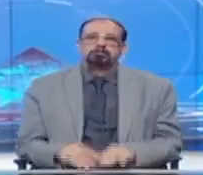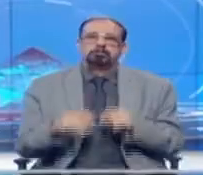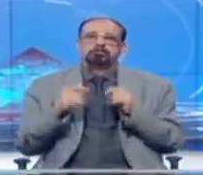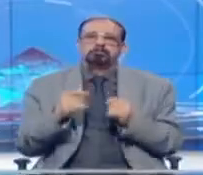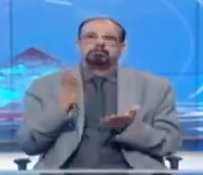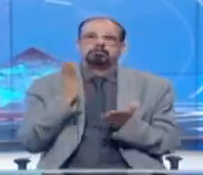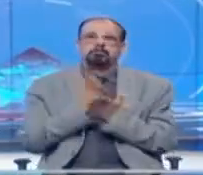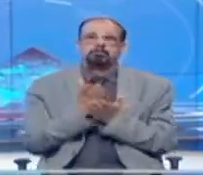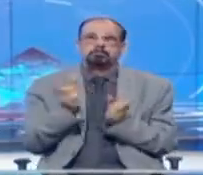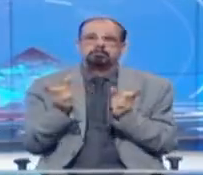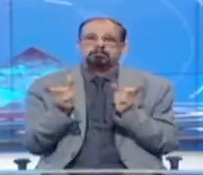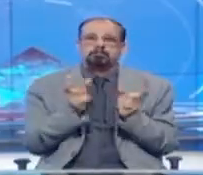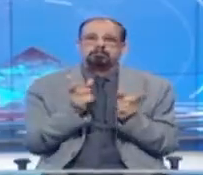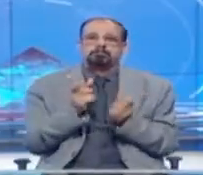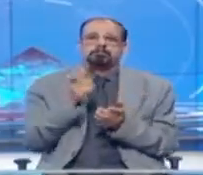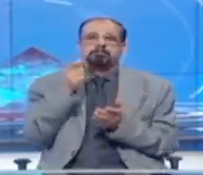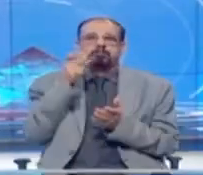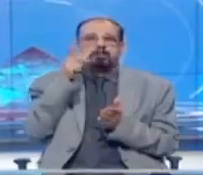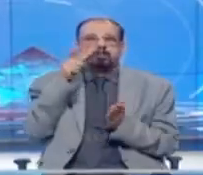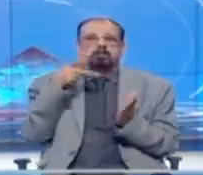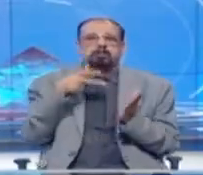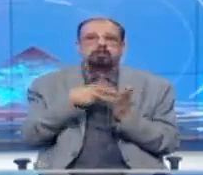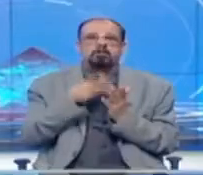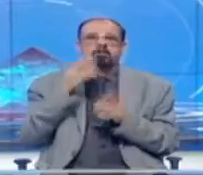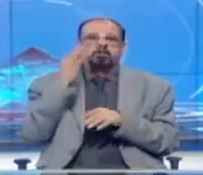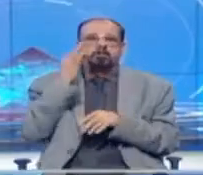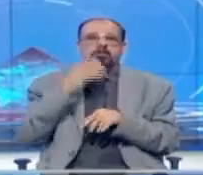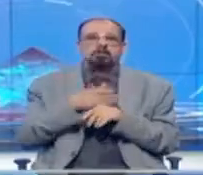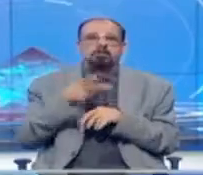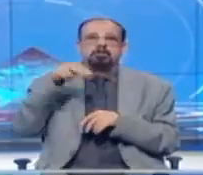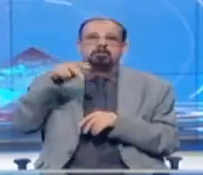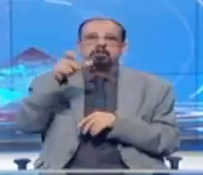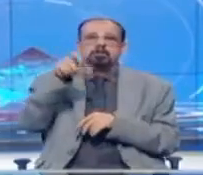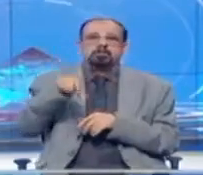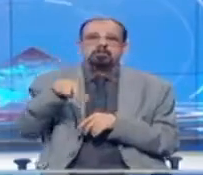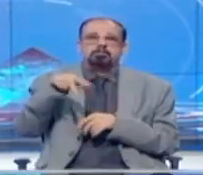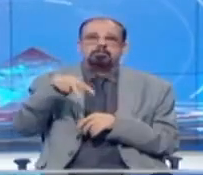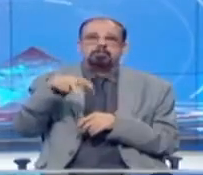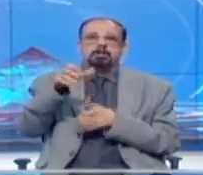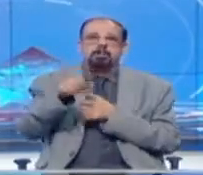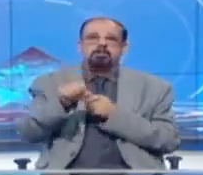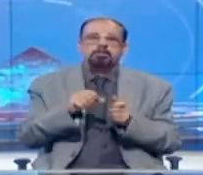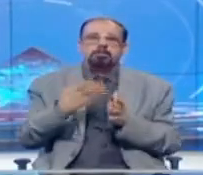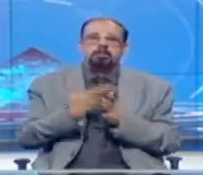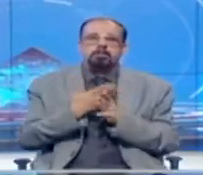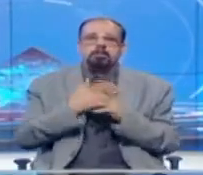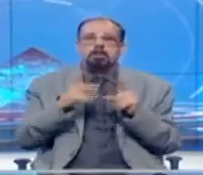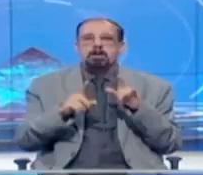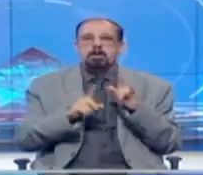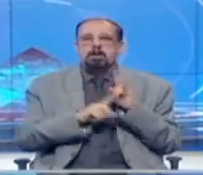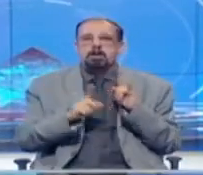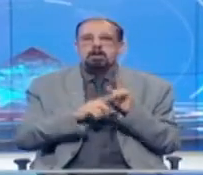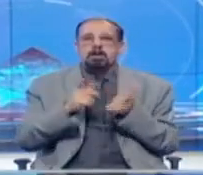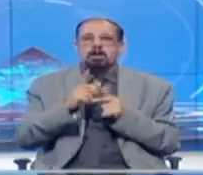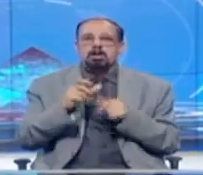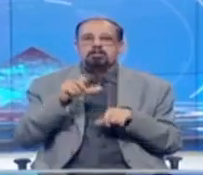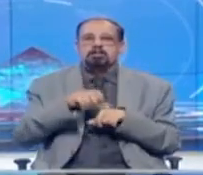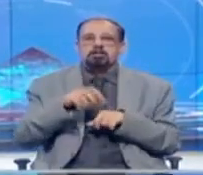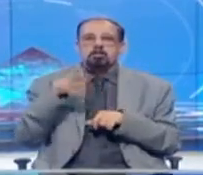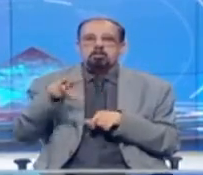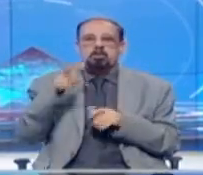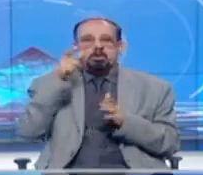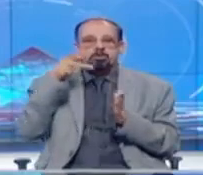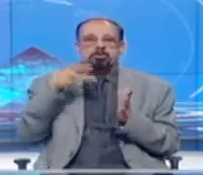أعلن المرصد السوري لحقوق الإنسان مقتل 8 مسلحين جراء ضربات أمريكية استهدفت مواقع في شرق